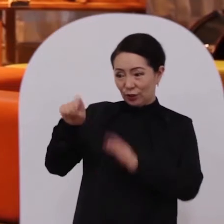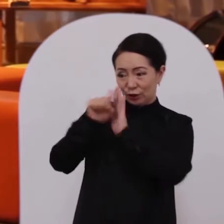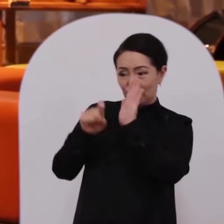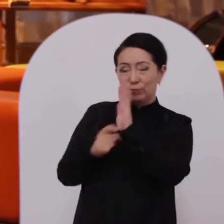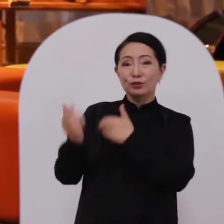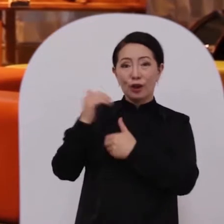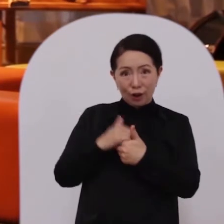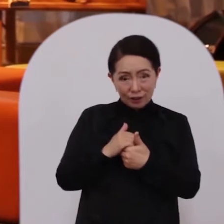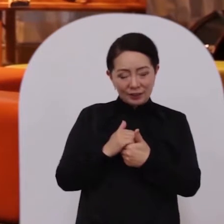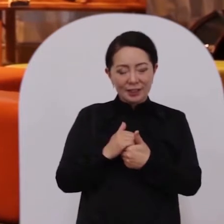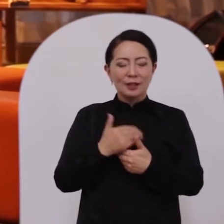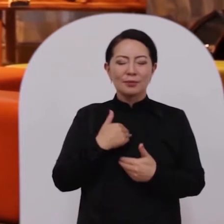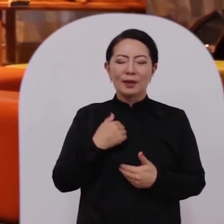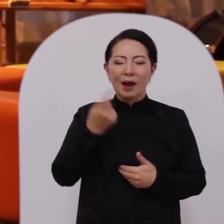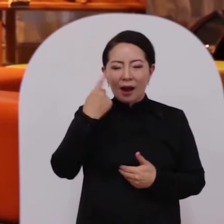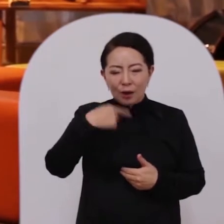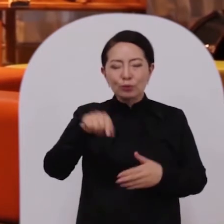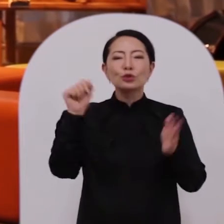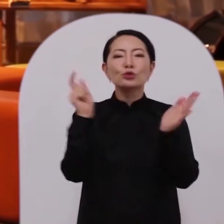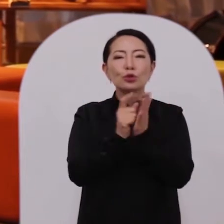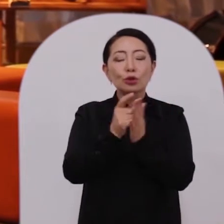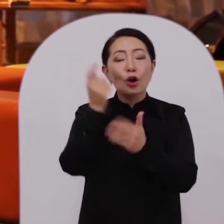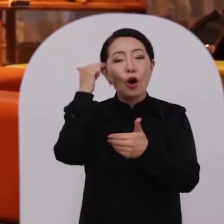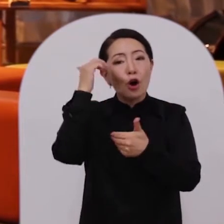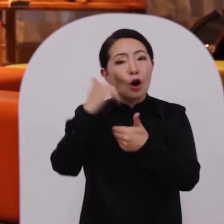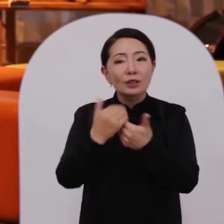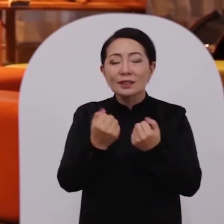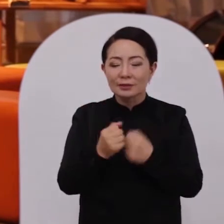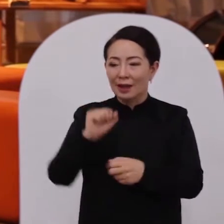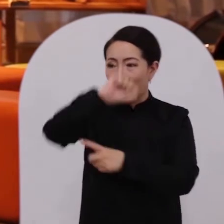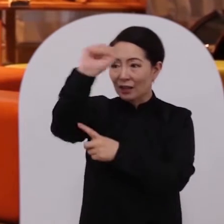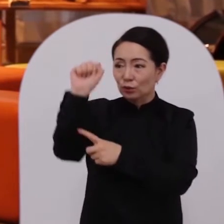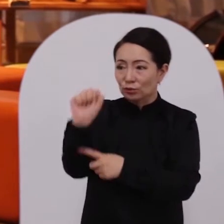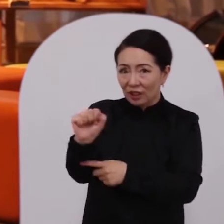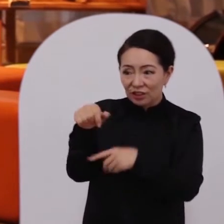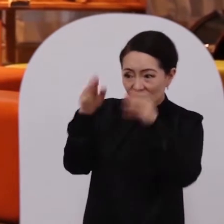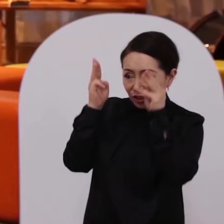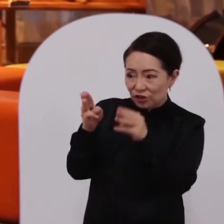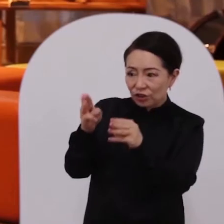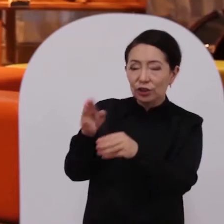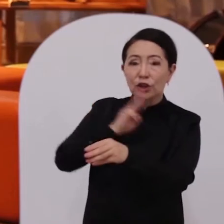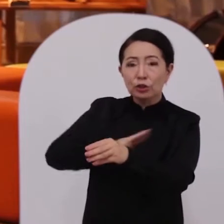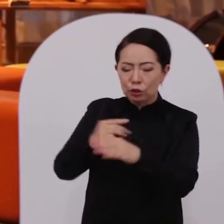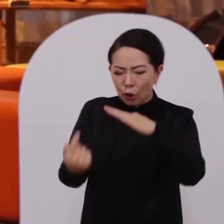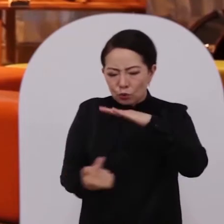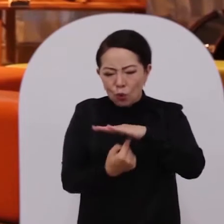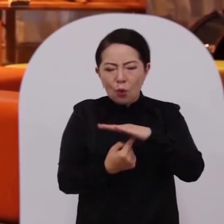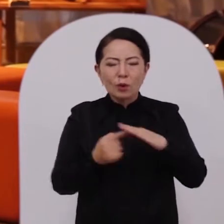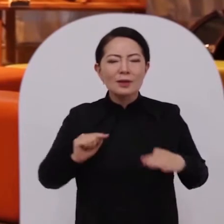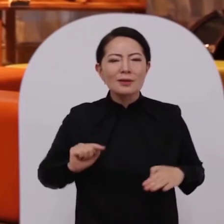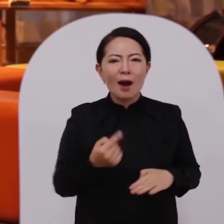хамрагдсанаар миний би бол одоо хамгийн чухал сурж авсан зүйл маань энэ асуудлыг шийдвэн тулд суурь шалтгаан нөхцөлийг